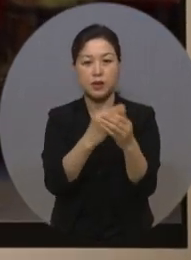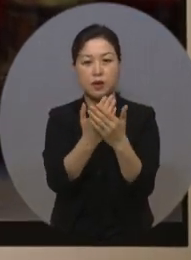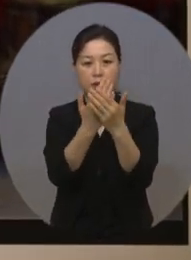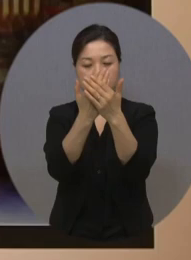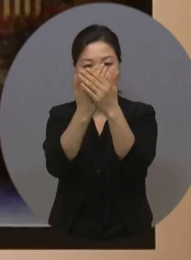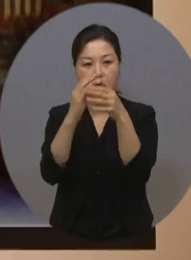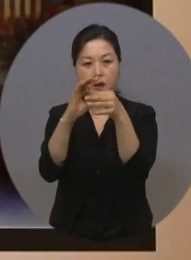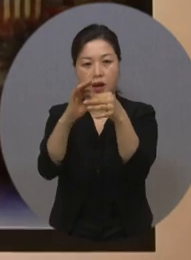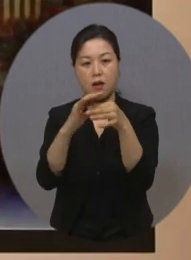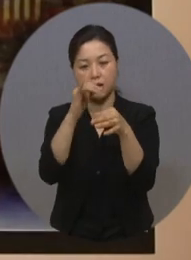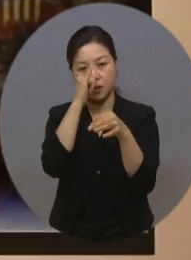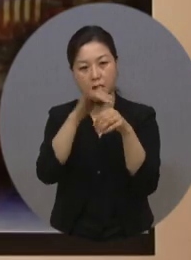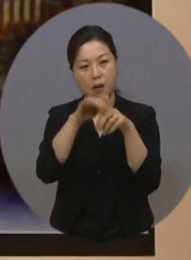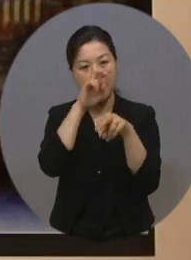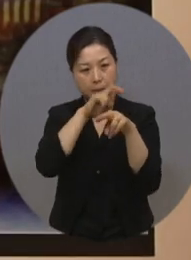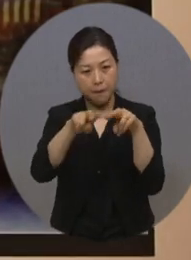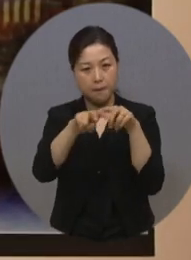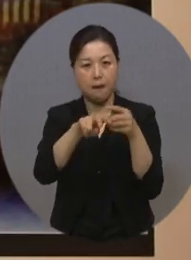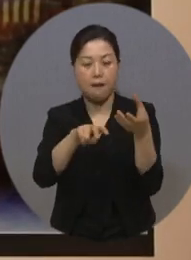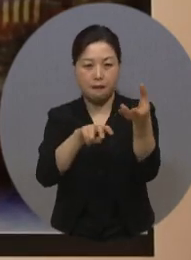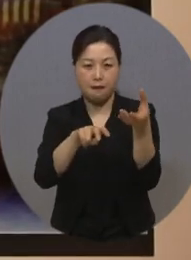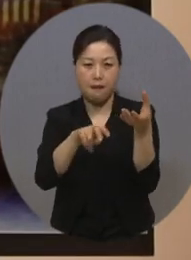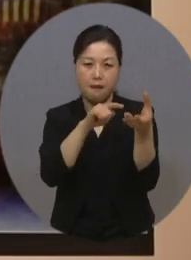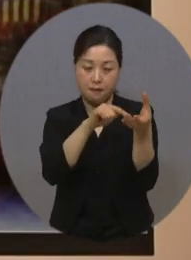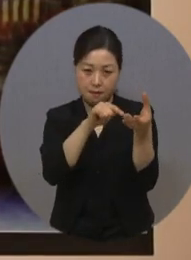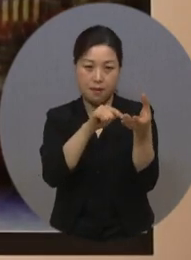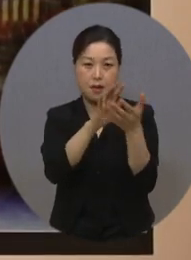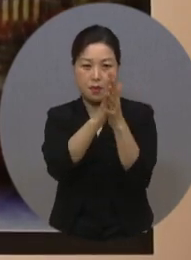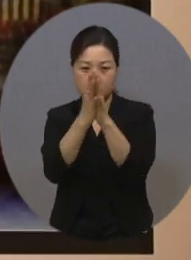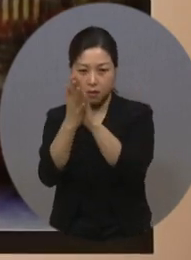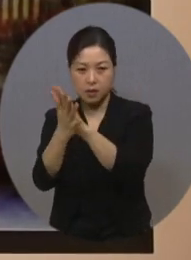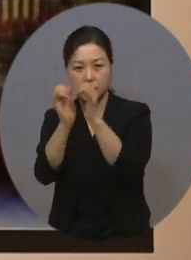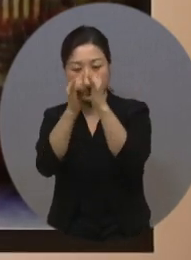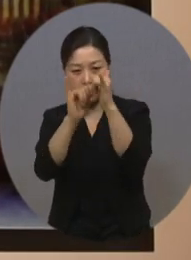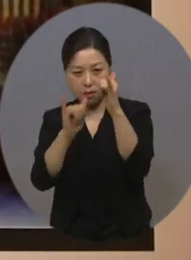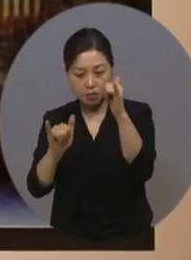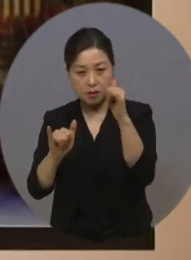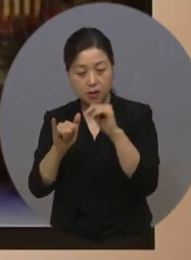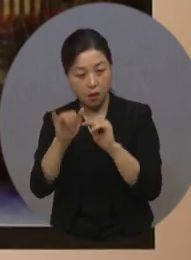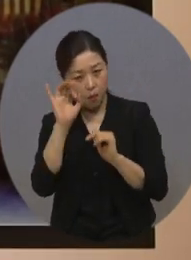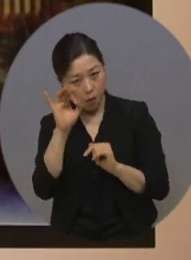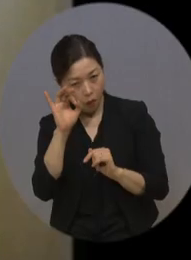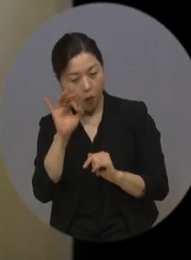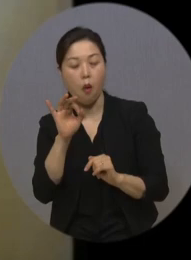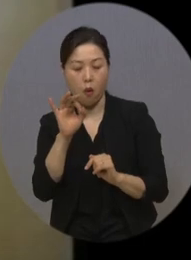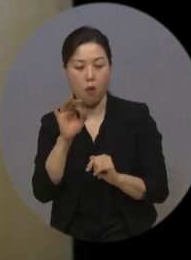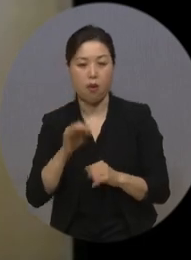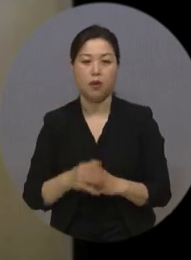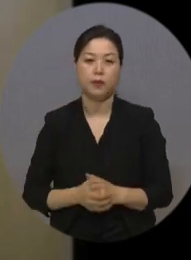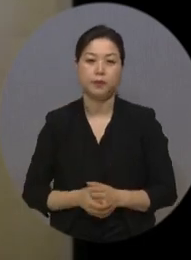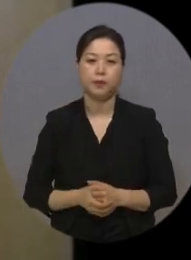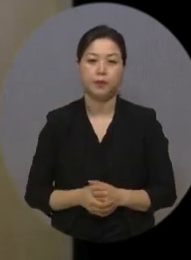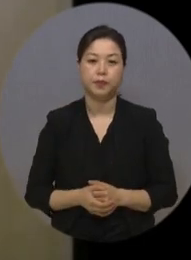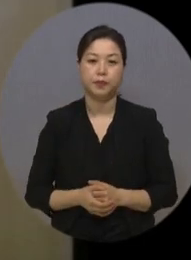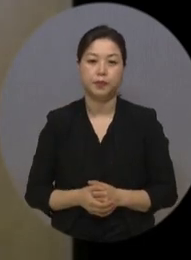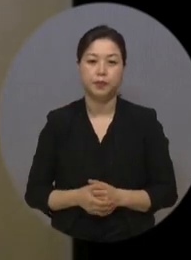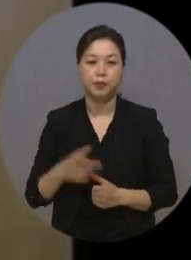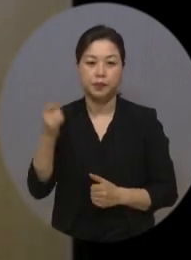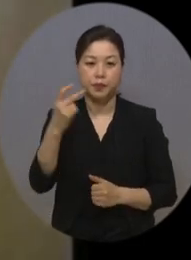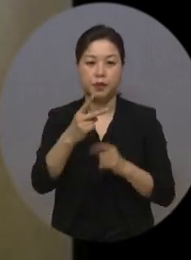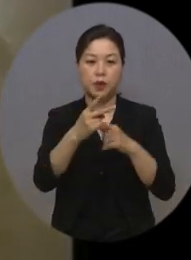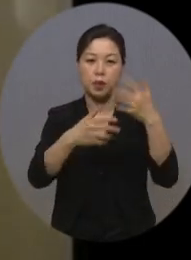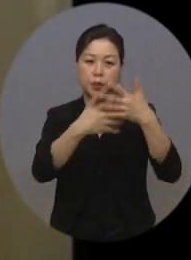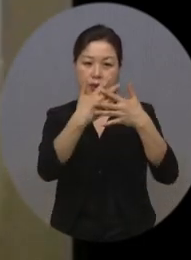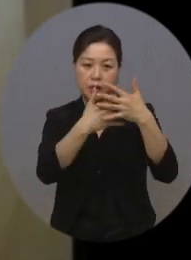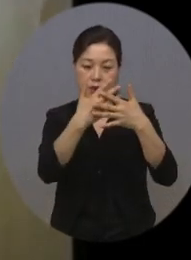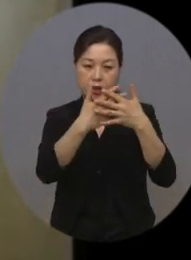있었던 원유, 수송선 등 변화된 선박들의 역사를 환기시킵니다. 또 비디오